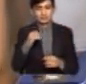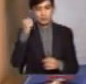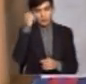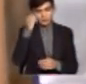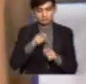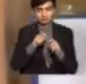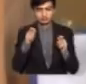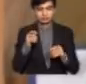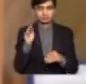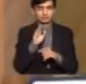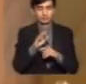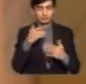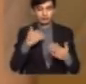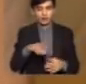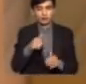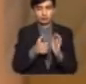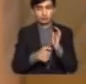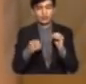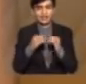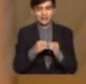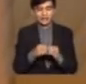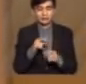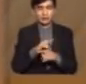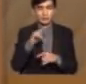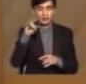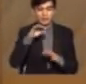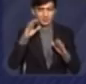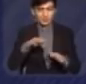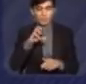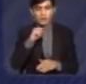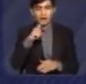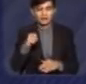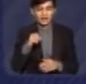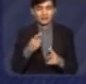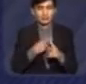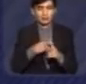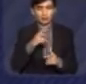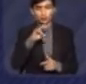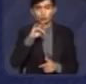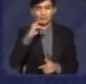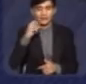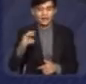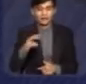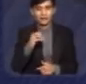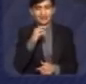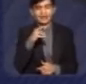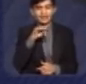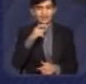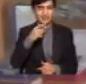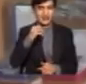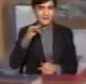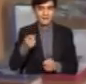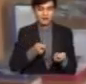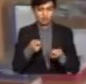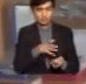610 авиационном 610 авиационной базе имени нуркена абдирова который командовал эти геев в поселке